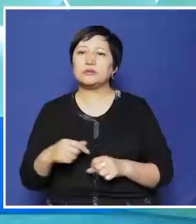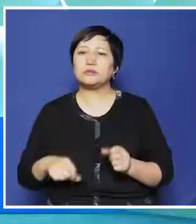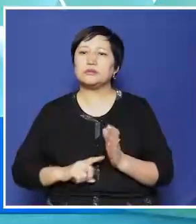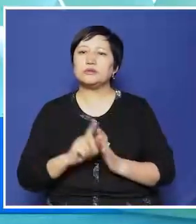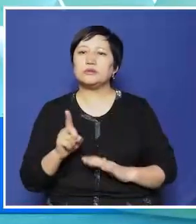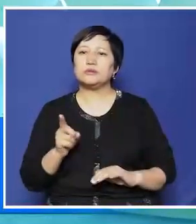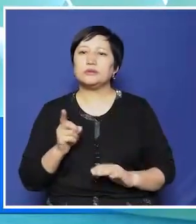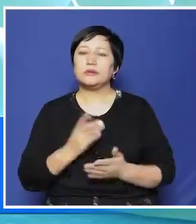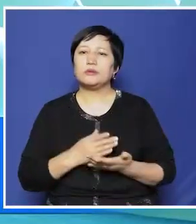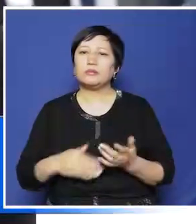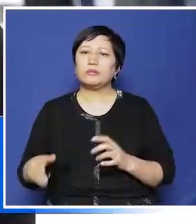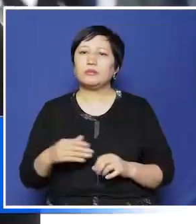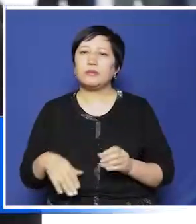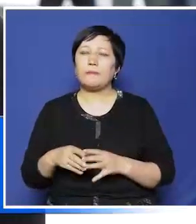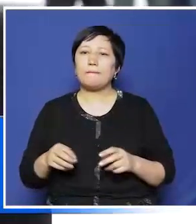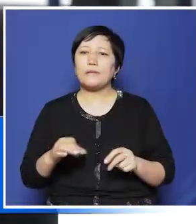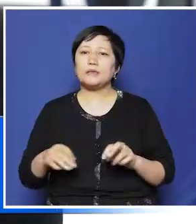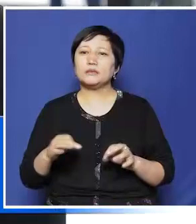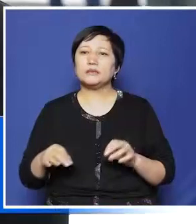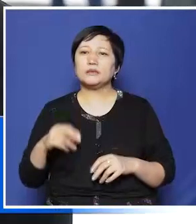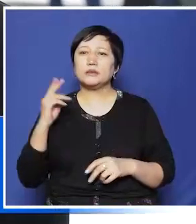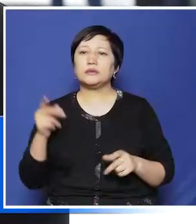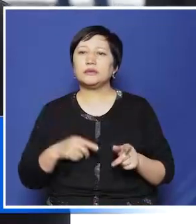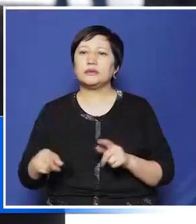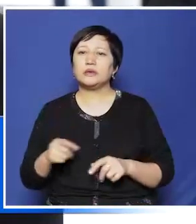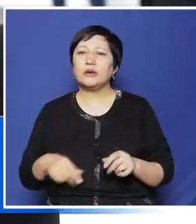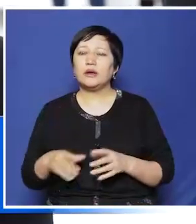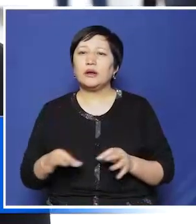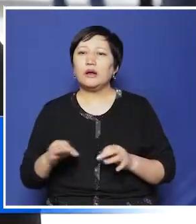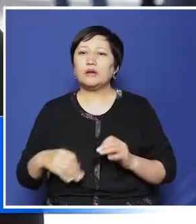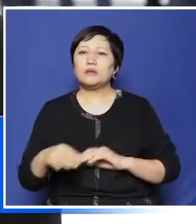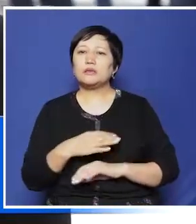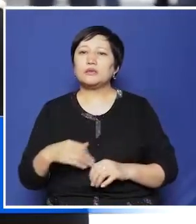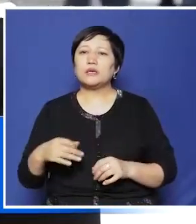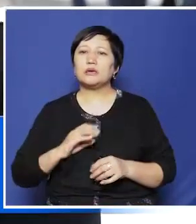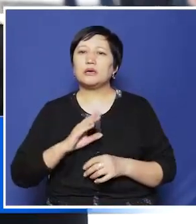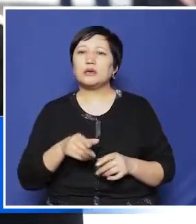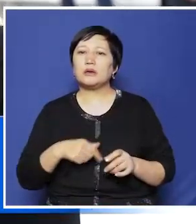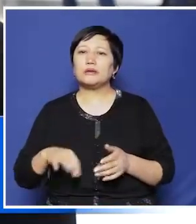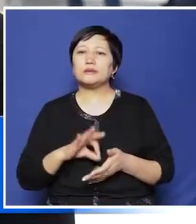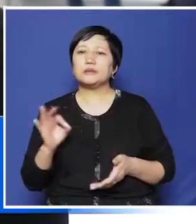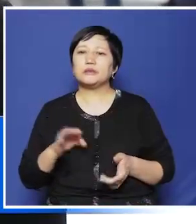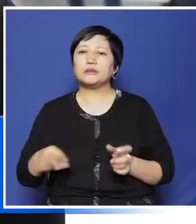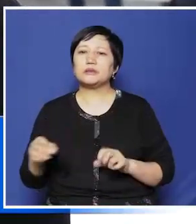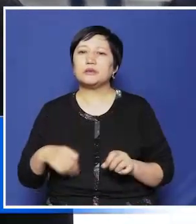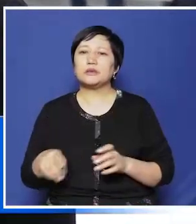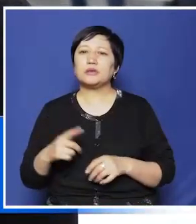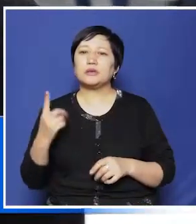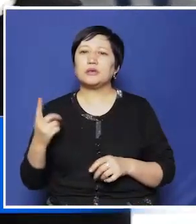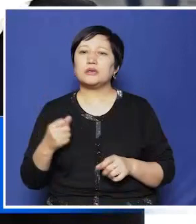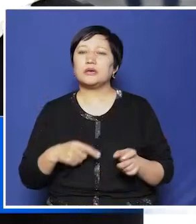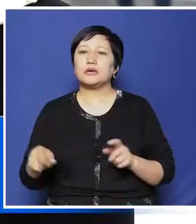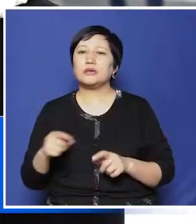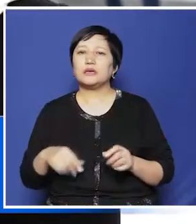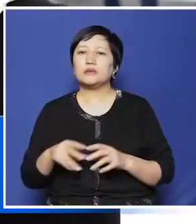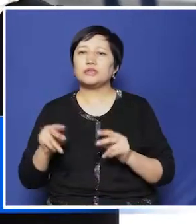жүзеге асыратын боламыз. Алдағы сайлаудың маңыздылығы неде деп ойлайсыз, жеке пікіріңіз? Жалпы алдағы сайлаудың маңыздылығы ең бірінші